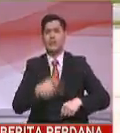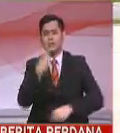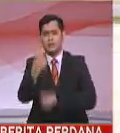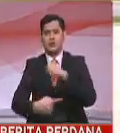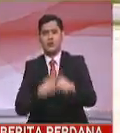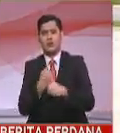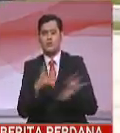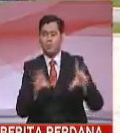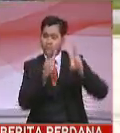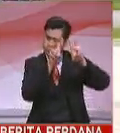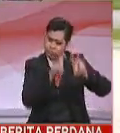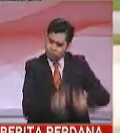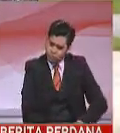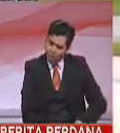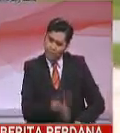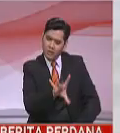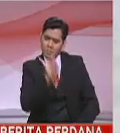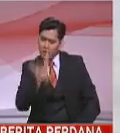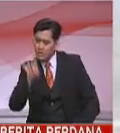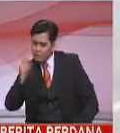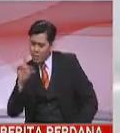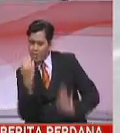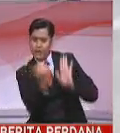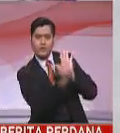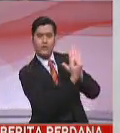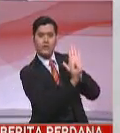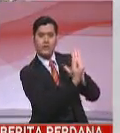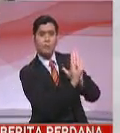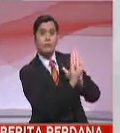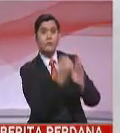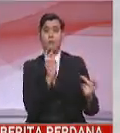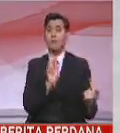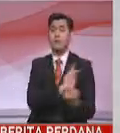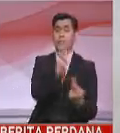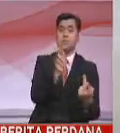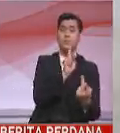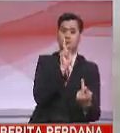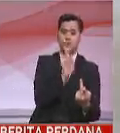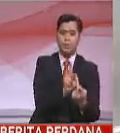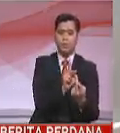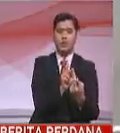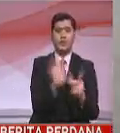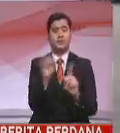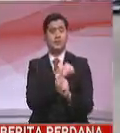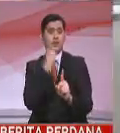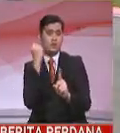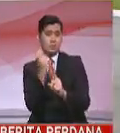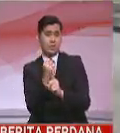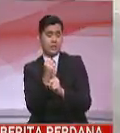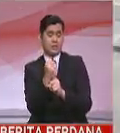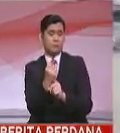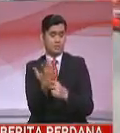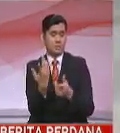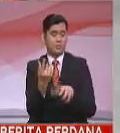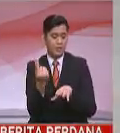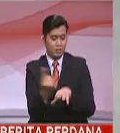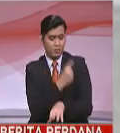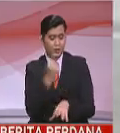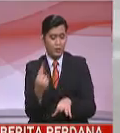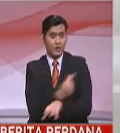menjalankan Penyelidikan dan pembangunan Jenderal berkenaan bagi menyesuaikan dengan keadaan dan keperluan pelumba